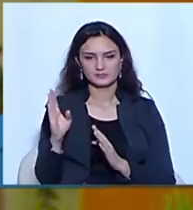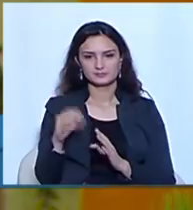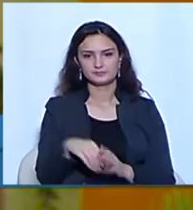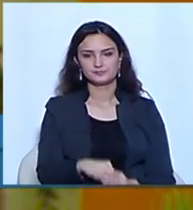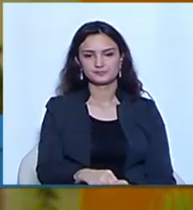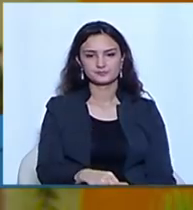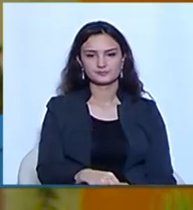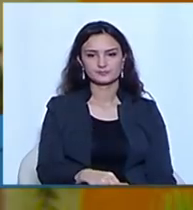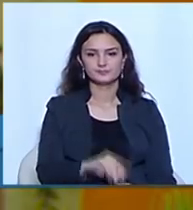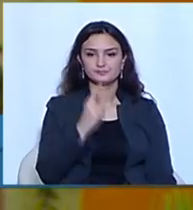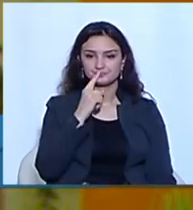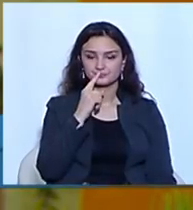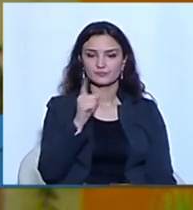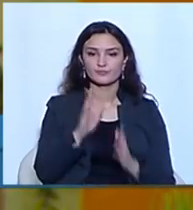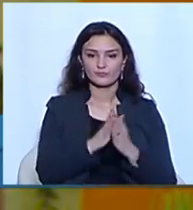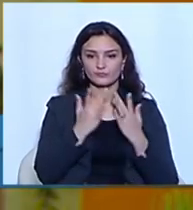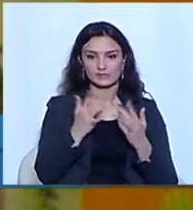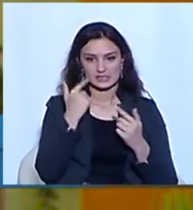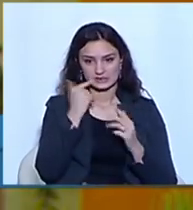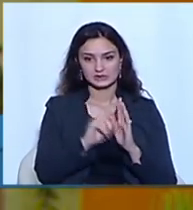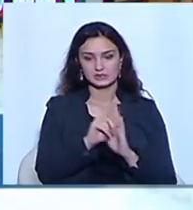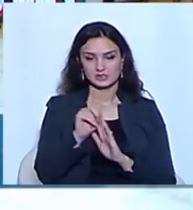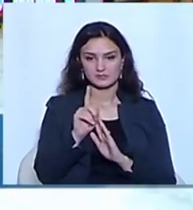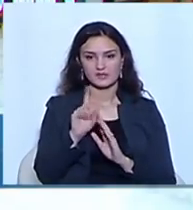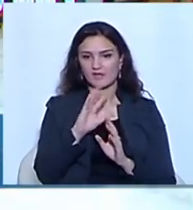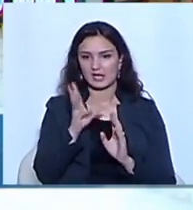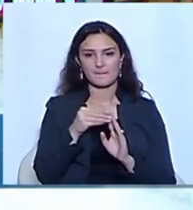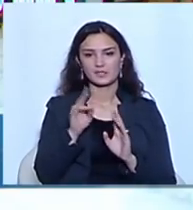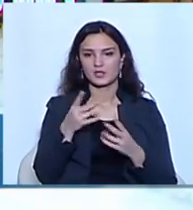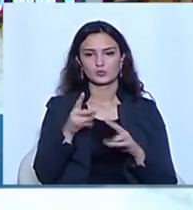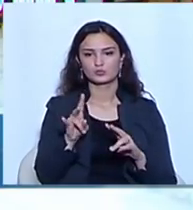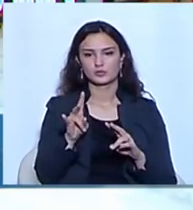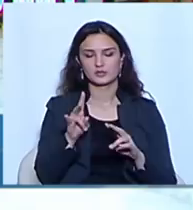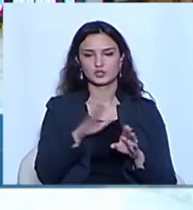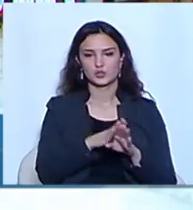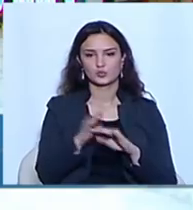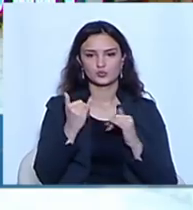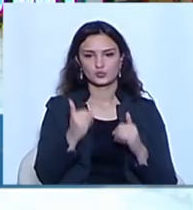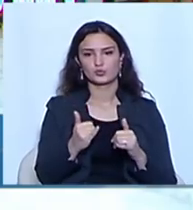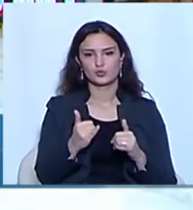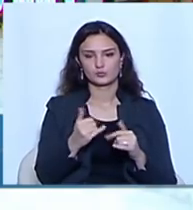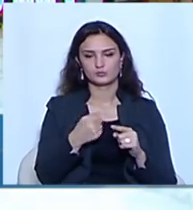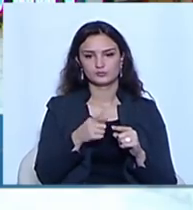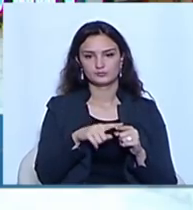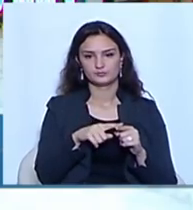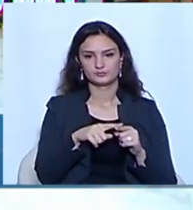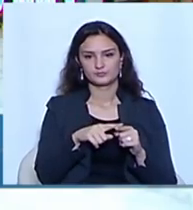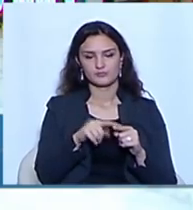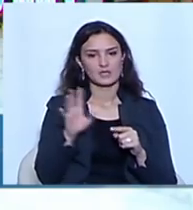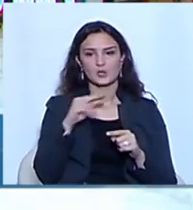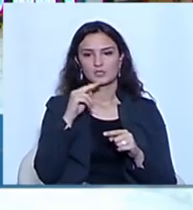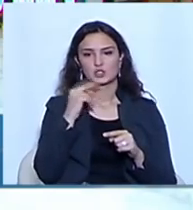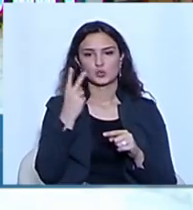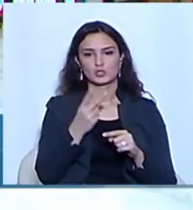თვალსაზრისით, ხო? რომ კანფეტს რომ მოითხოვს და ტირილს იწყებს, ყველაფერი არ უნდა შეუსრულო. და არ